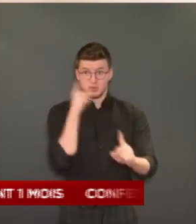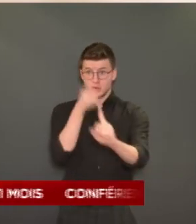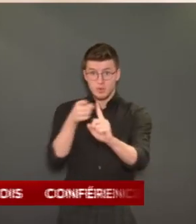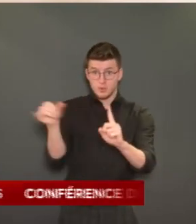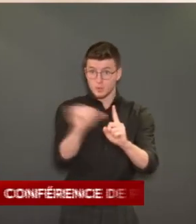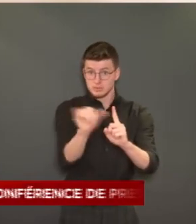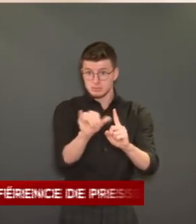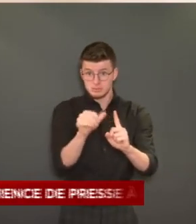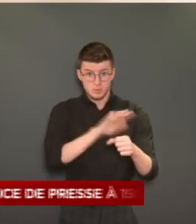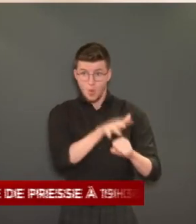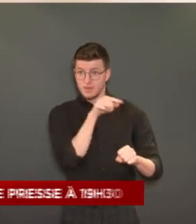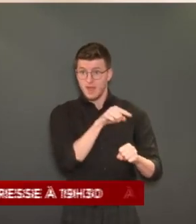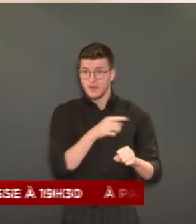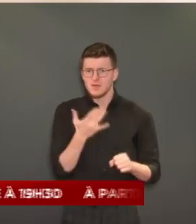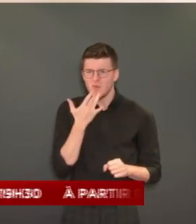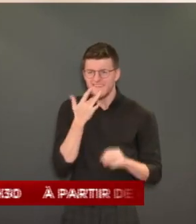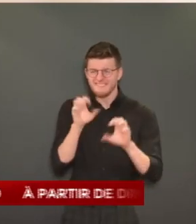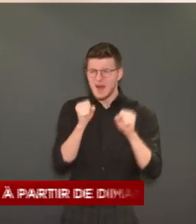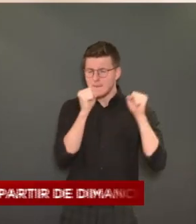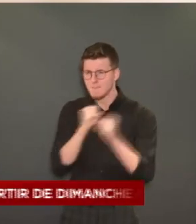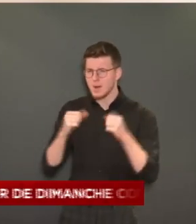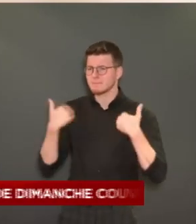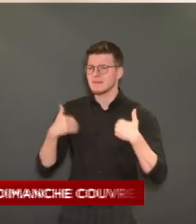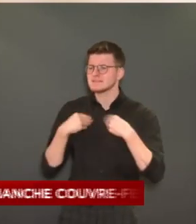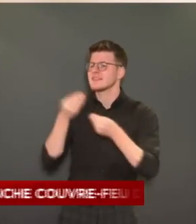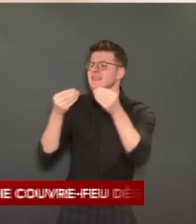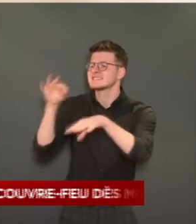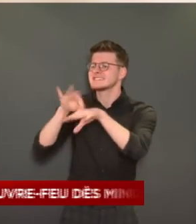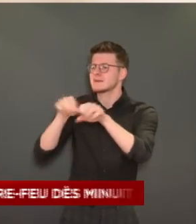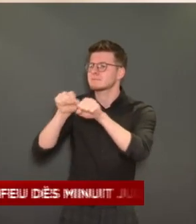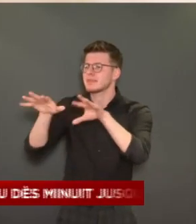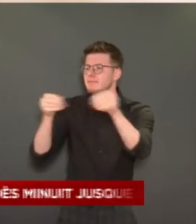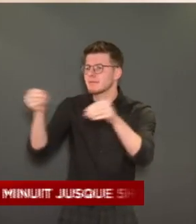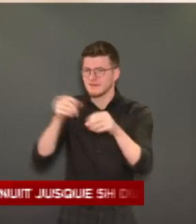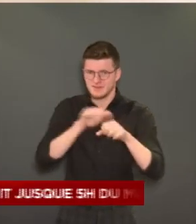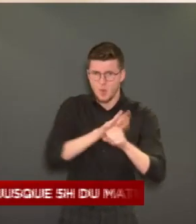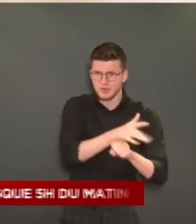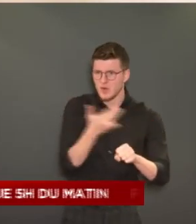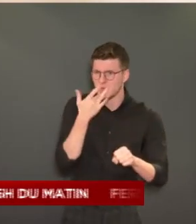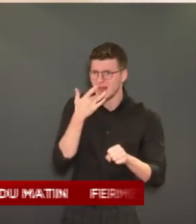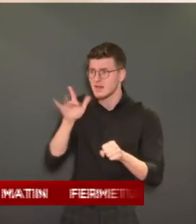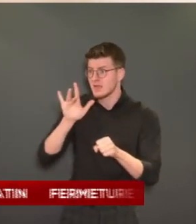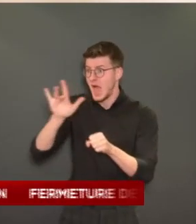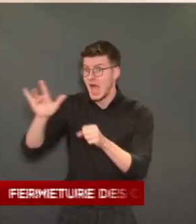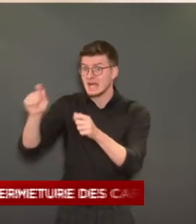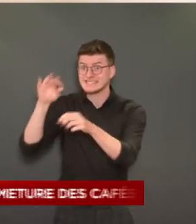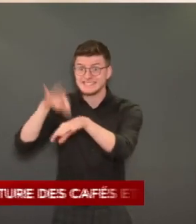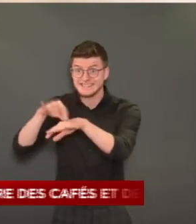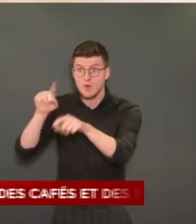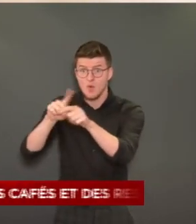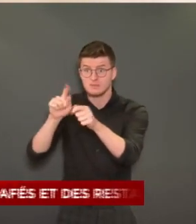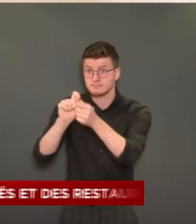seul but. Et le but de ce virus, c'est de contaminer un maximum de personnes, c'est de rendre les gens